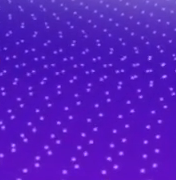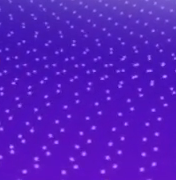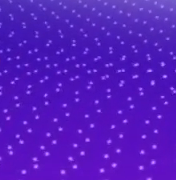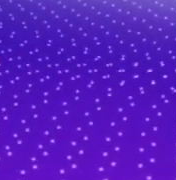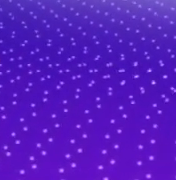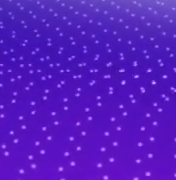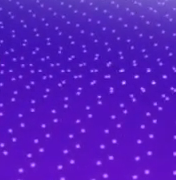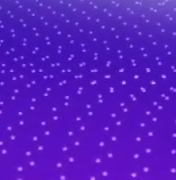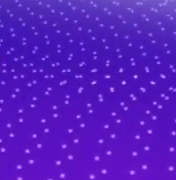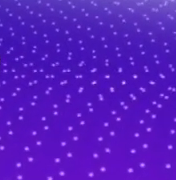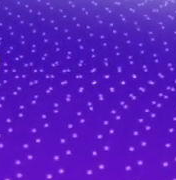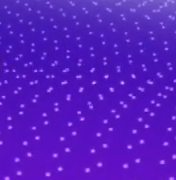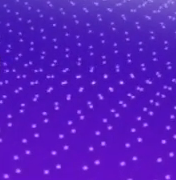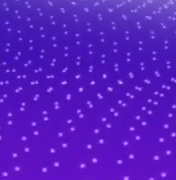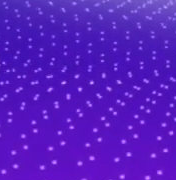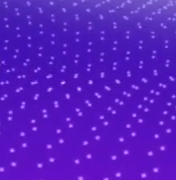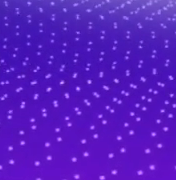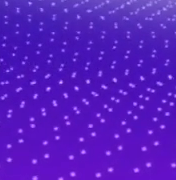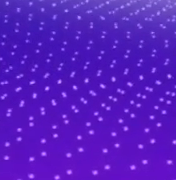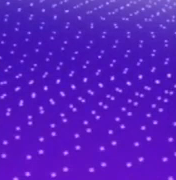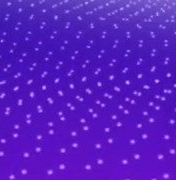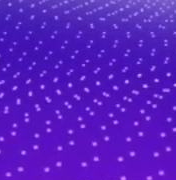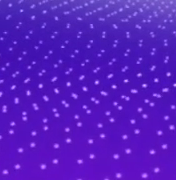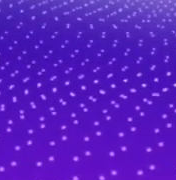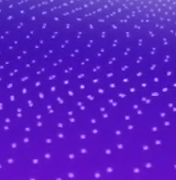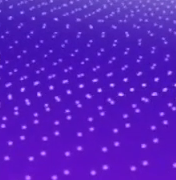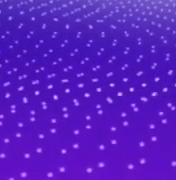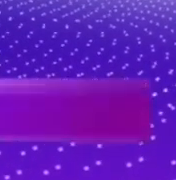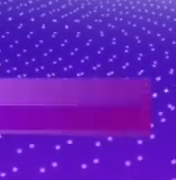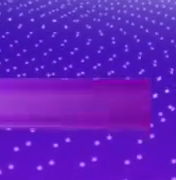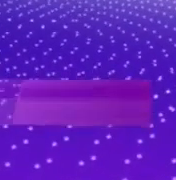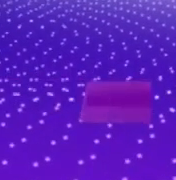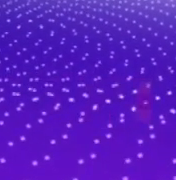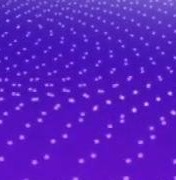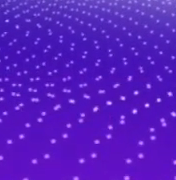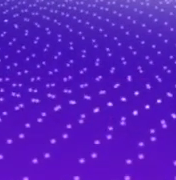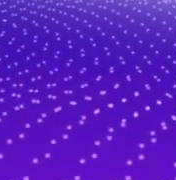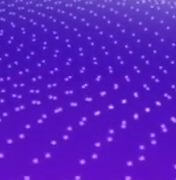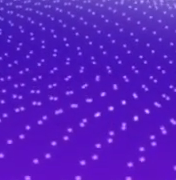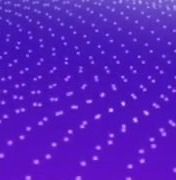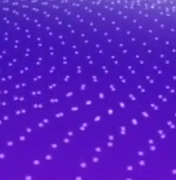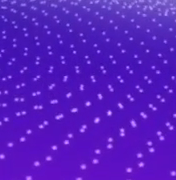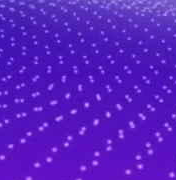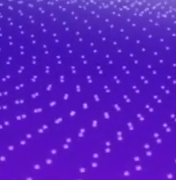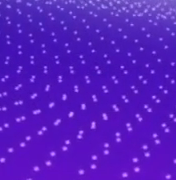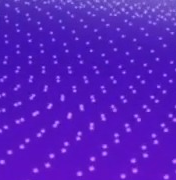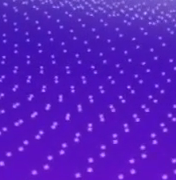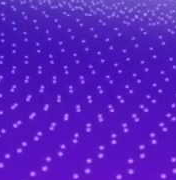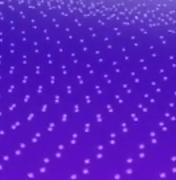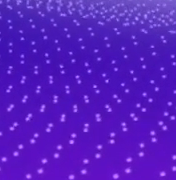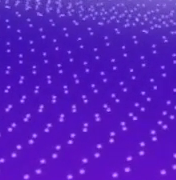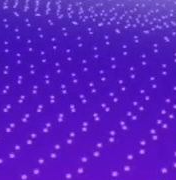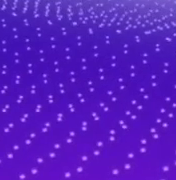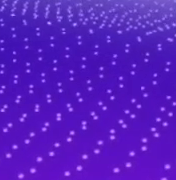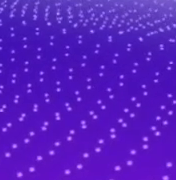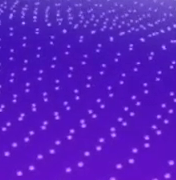รคติดต่อ2558ก็มีการกำหนดบทลงโทษโดยเฉพาะหากใครที่ปิดบังข้อมูลการเดินทางว่า